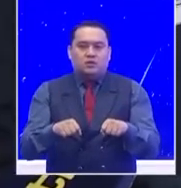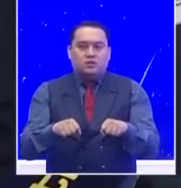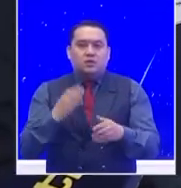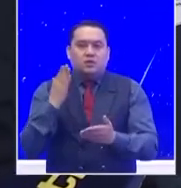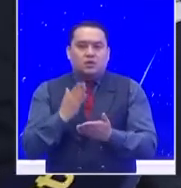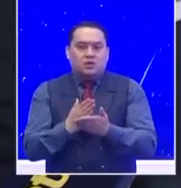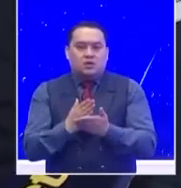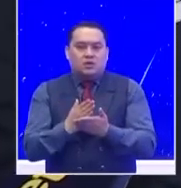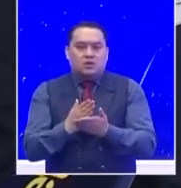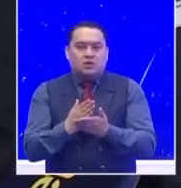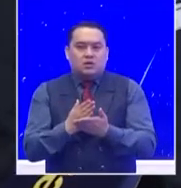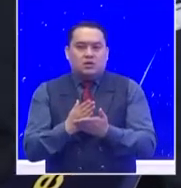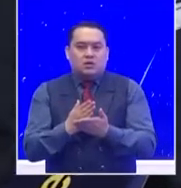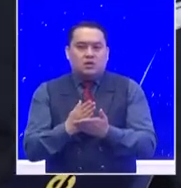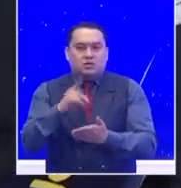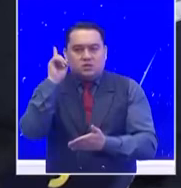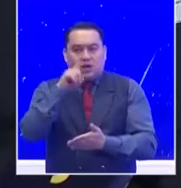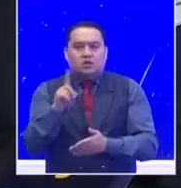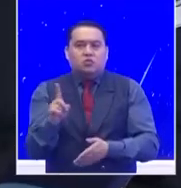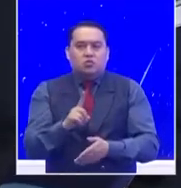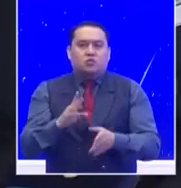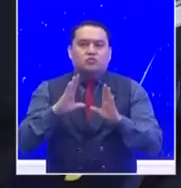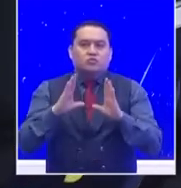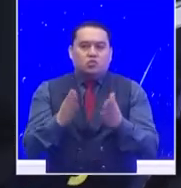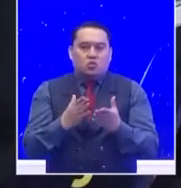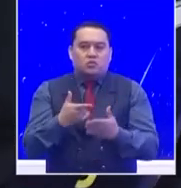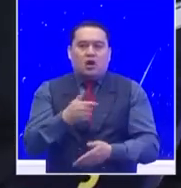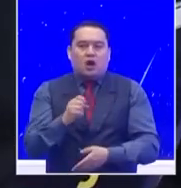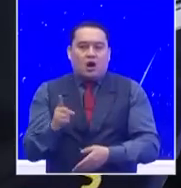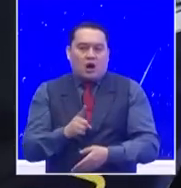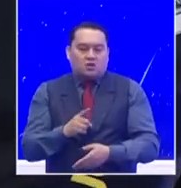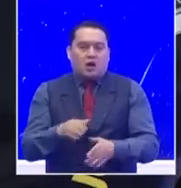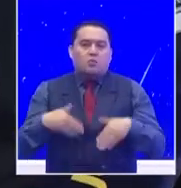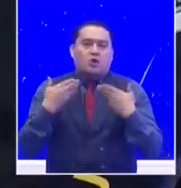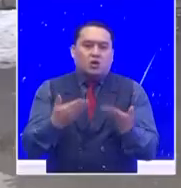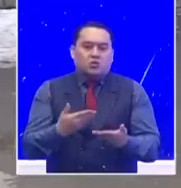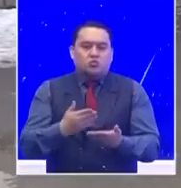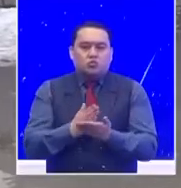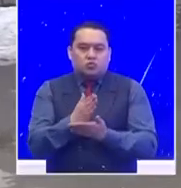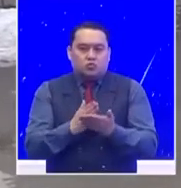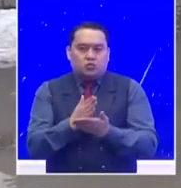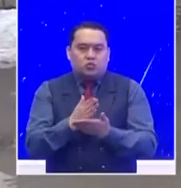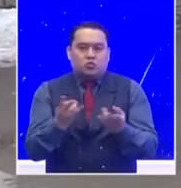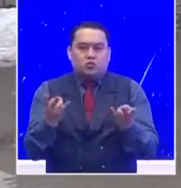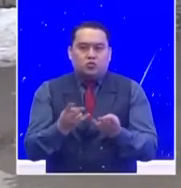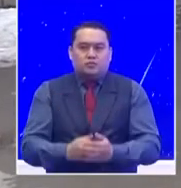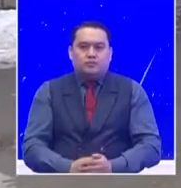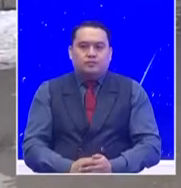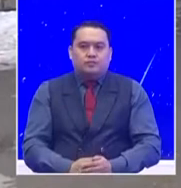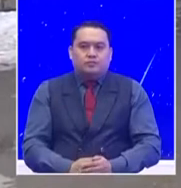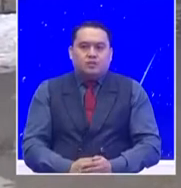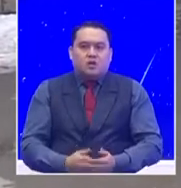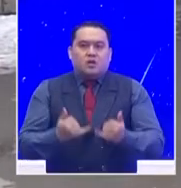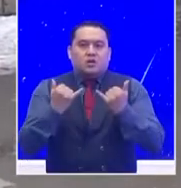уже есть. Знаете, да, что при случае утечки газа и что обращаться в службу? На сегодняшний день, несмотря